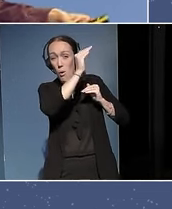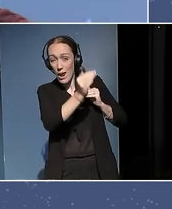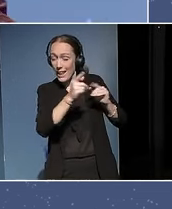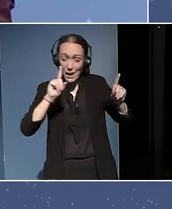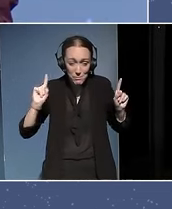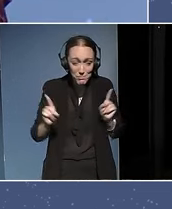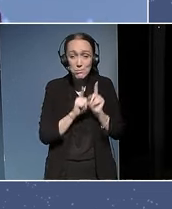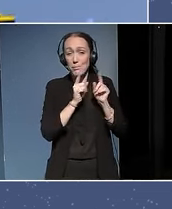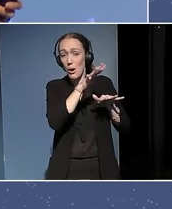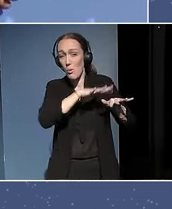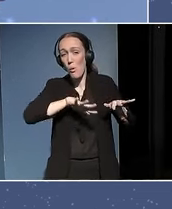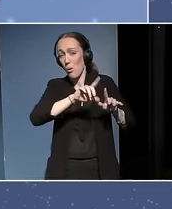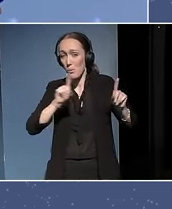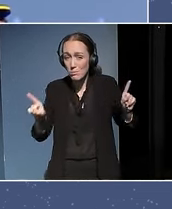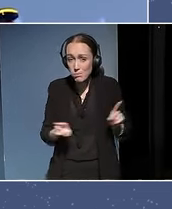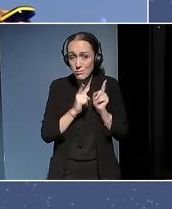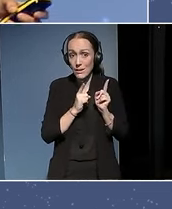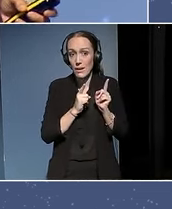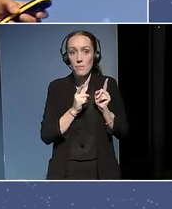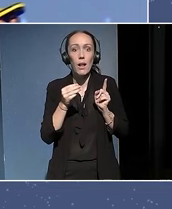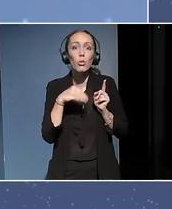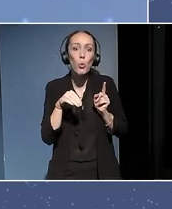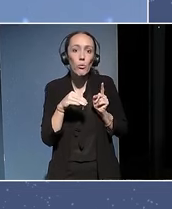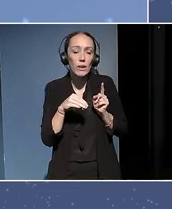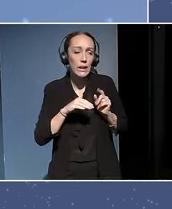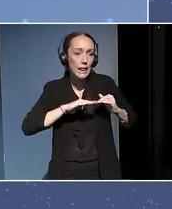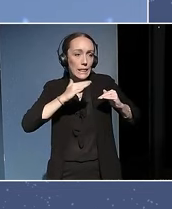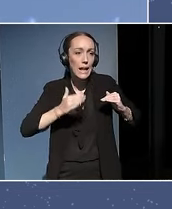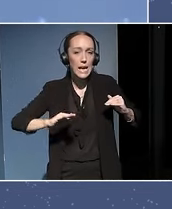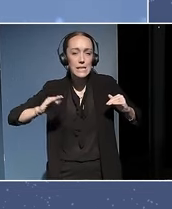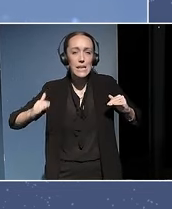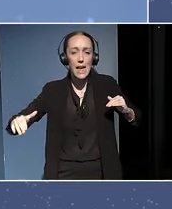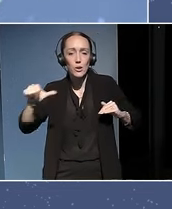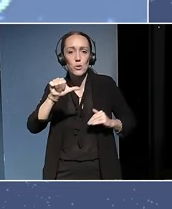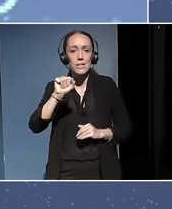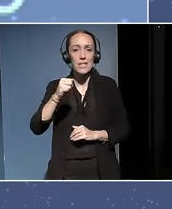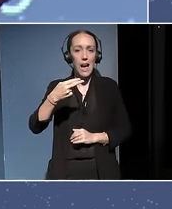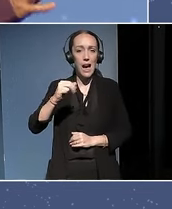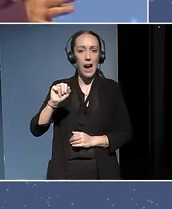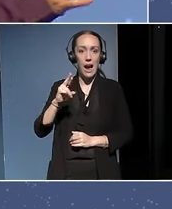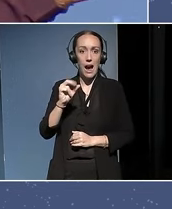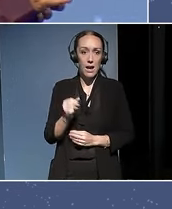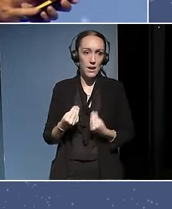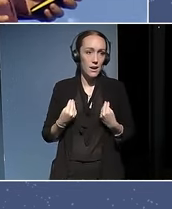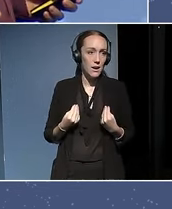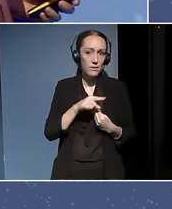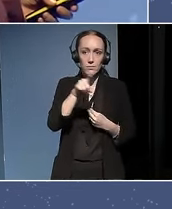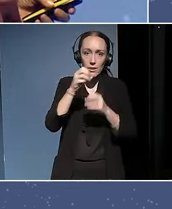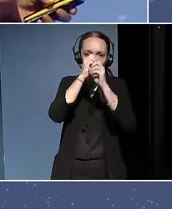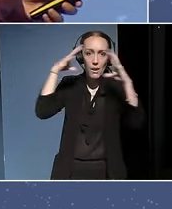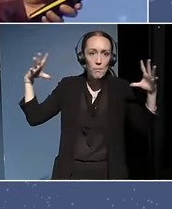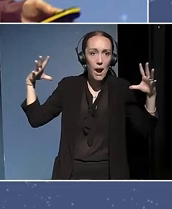collina ma in mezzo al deserto del Sara immaginatevi voi come si fa a trovare un posto